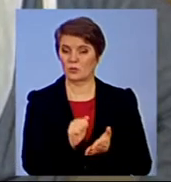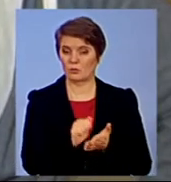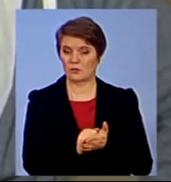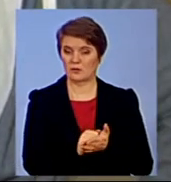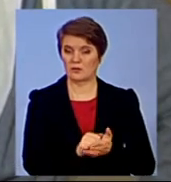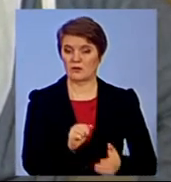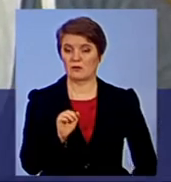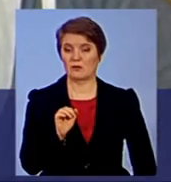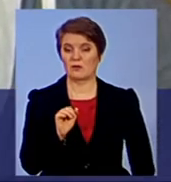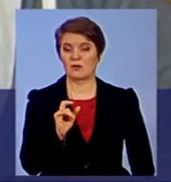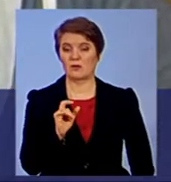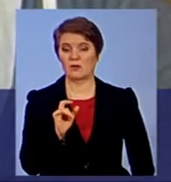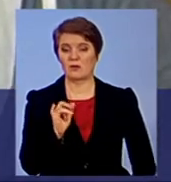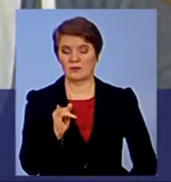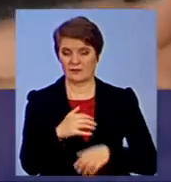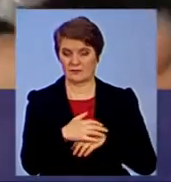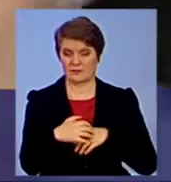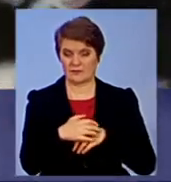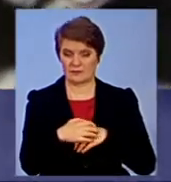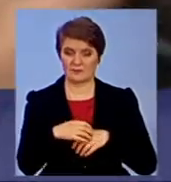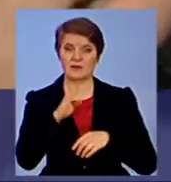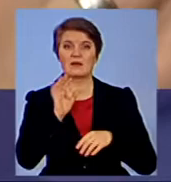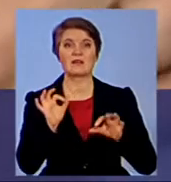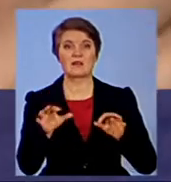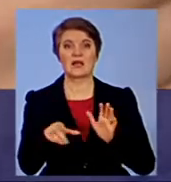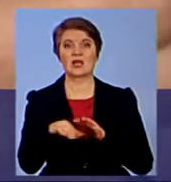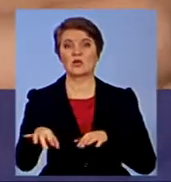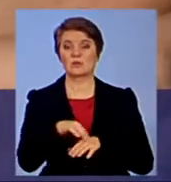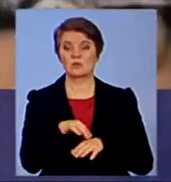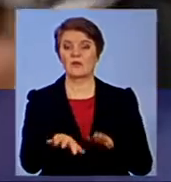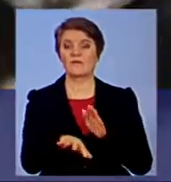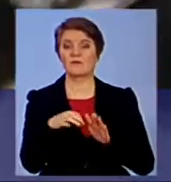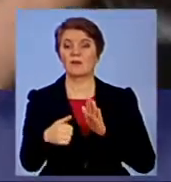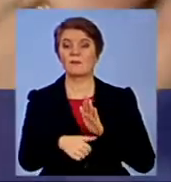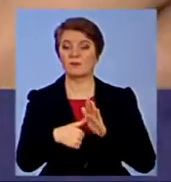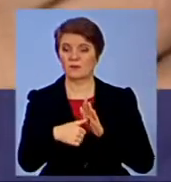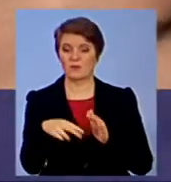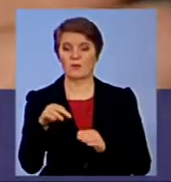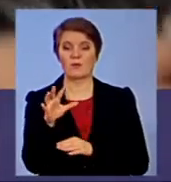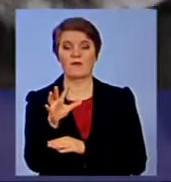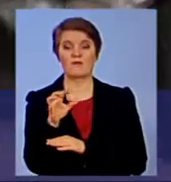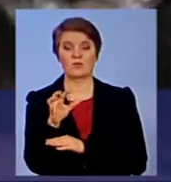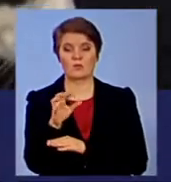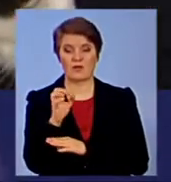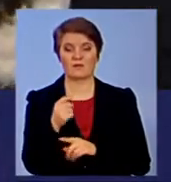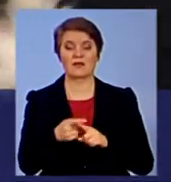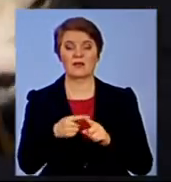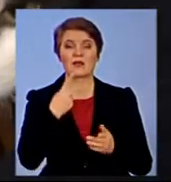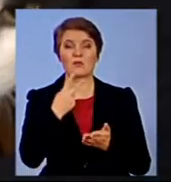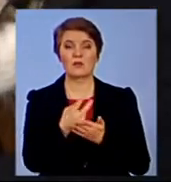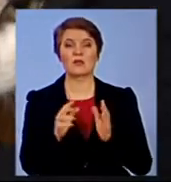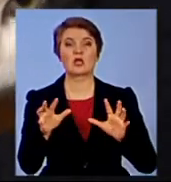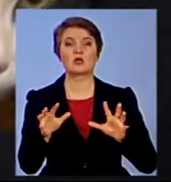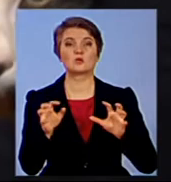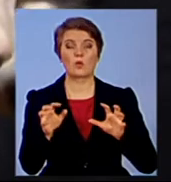Орі притуляється до своєї хазяйки. Юлія розповідає, що чоловікам вибрали безпритульного кота за фотографіями, які показали їм